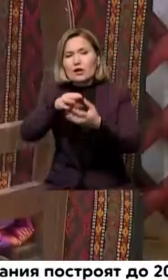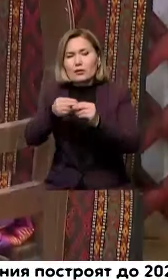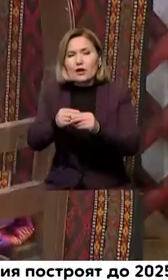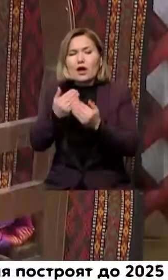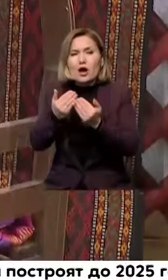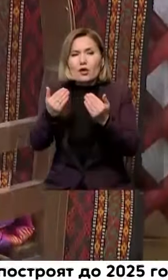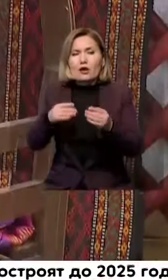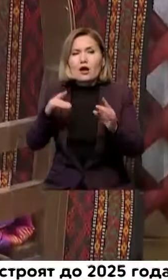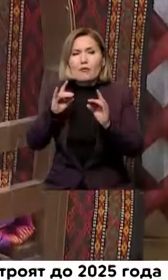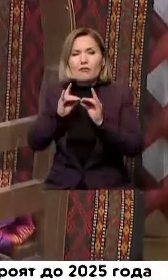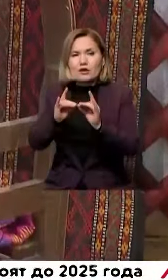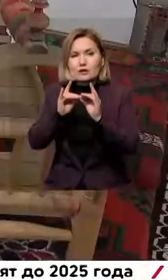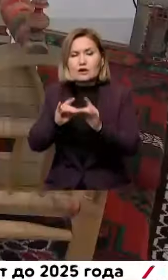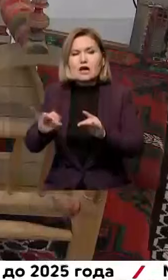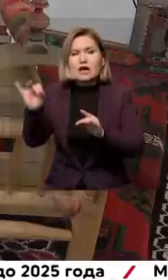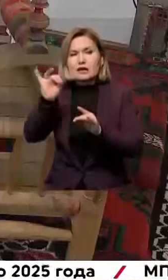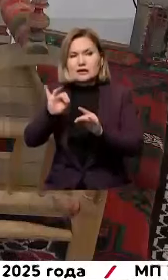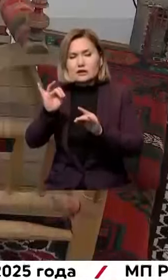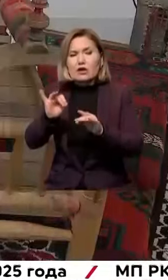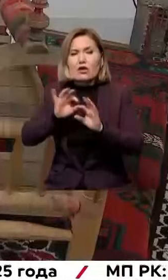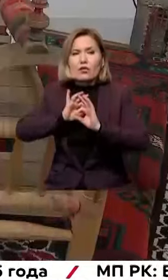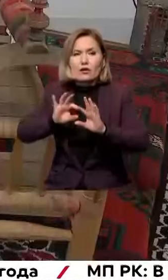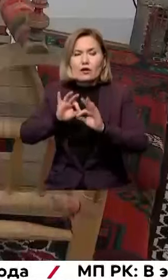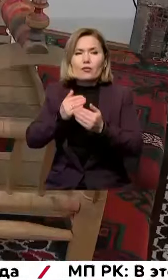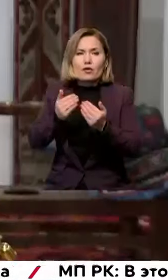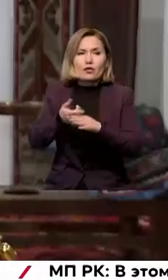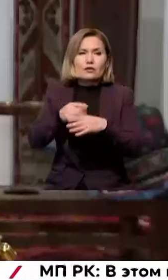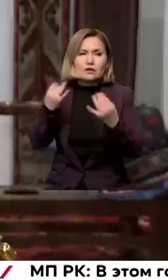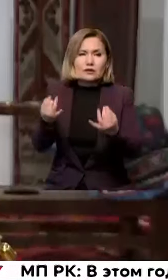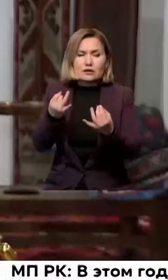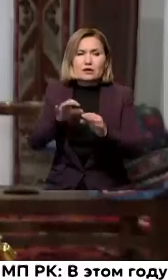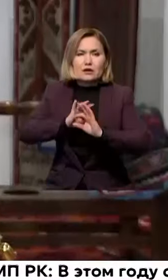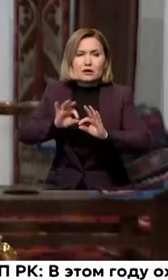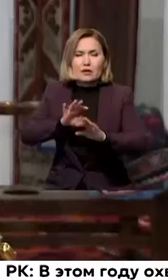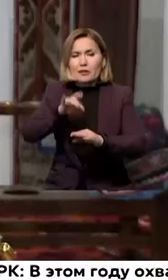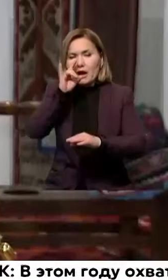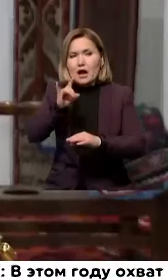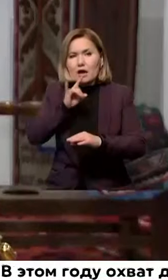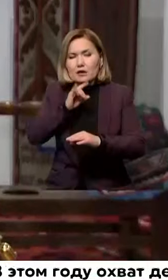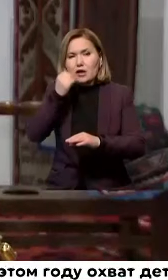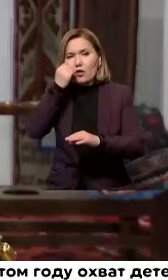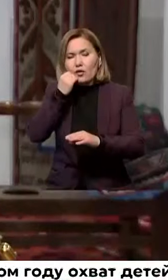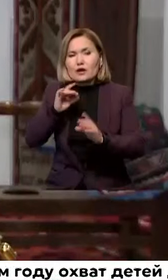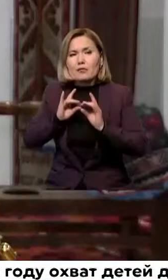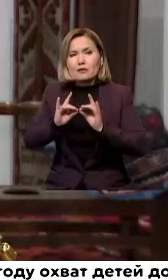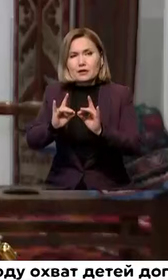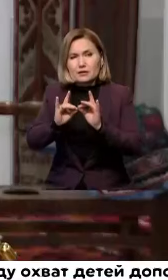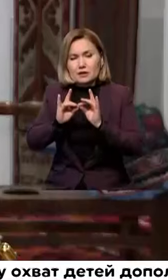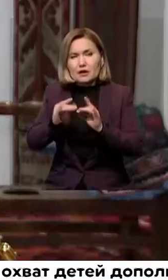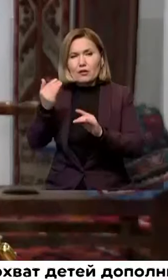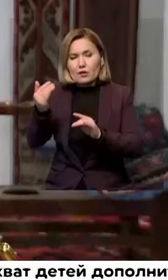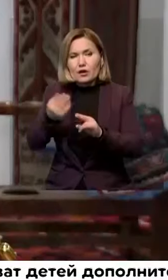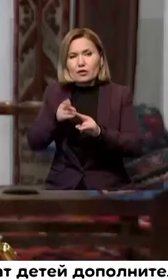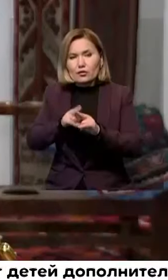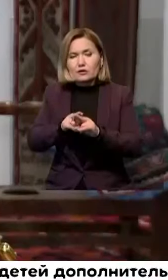Көрмеде бесіктің шығу тарихының әріде екенін дәлелдейтін жәдігерлер де бар. Дәстүрлі қазақ ортадағы ең көне біздің бесік осы